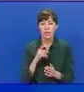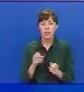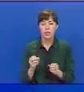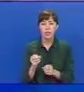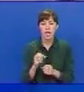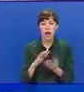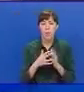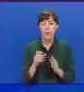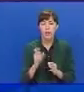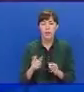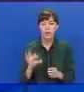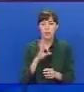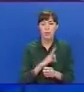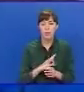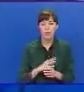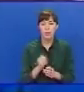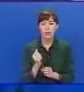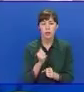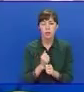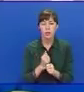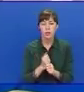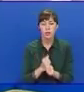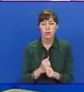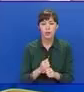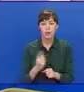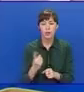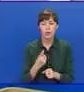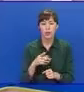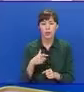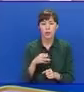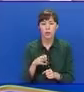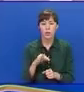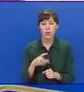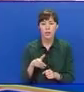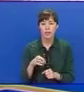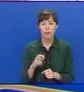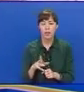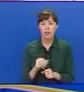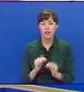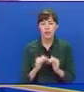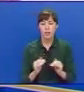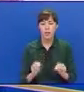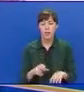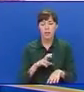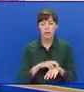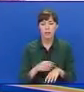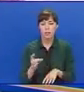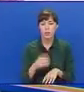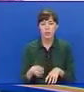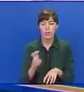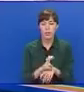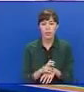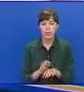ауыл тұрғындарының игілігіне сүбелі еңбек етуде. Солардың бірі Гүлжауһар Төлесбаева, балалар дәрігері. Ауданға келіп,